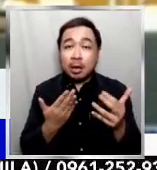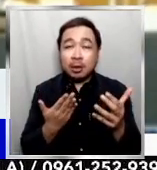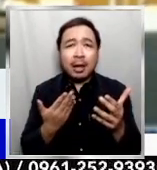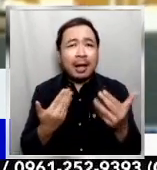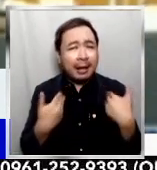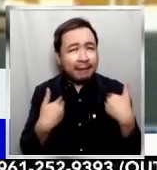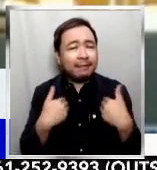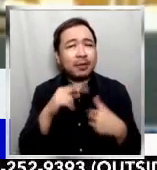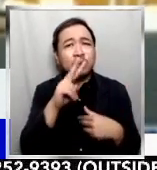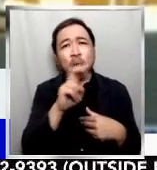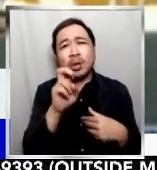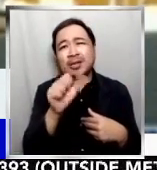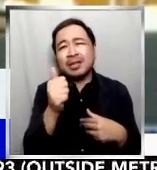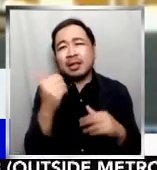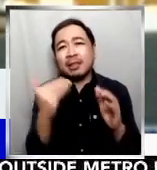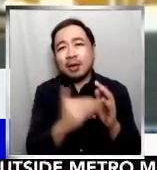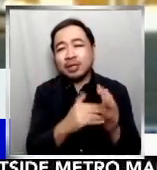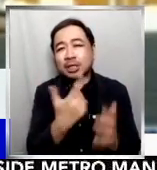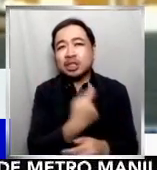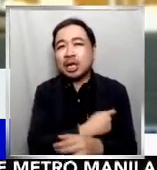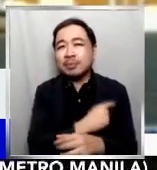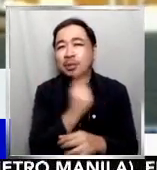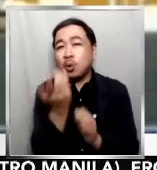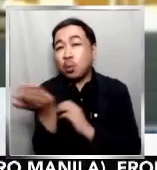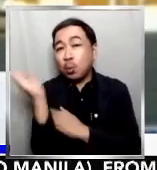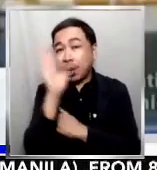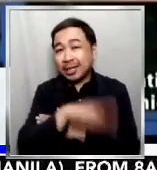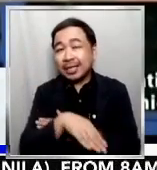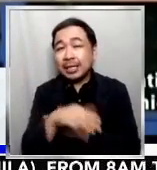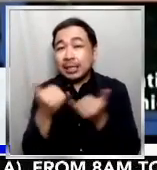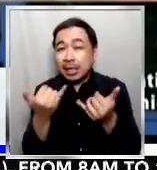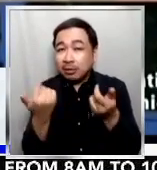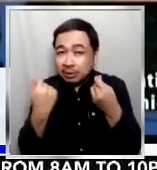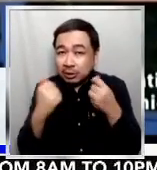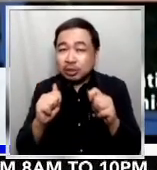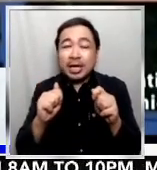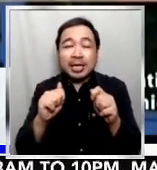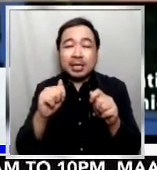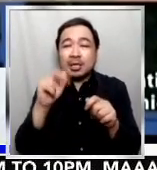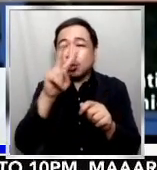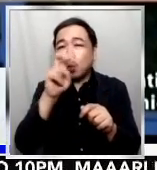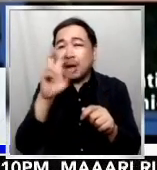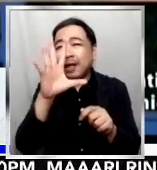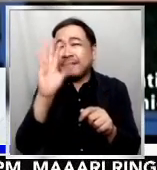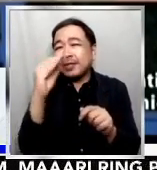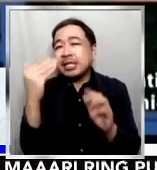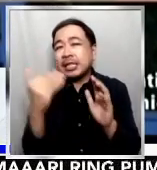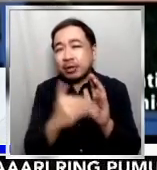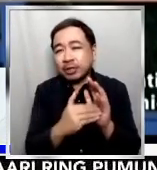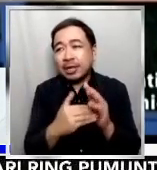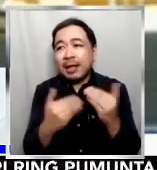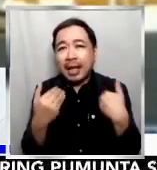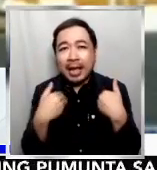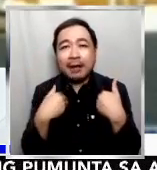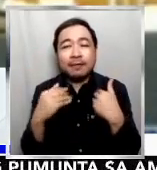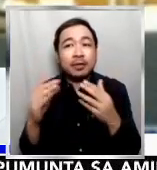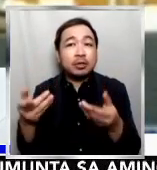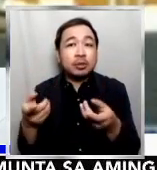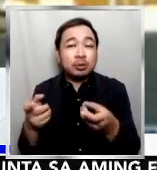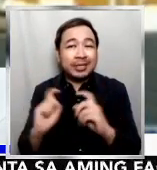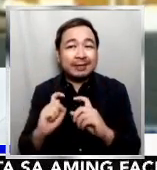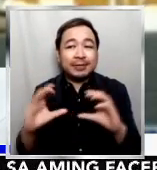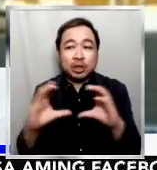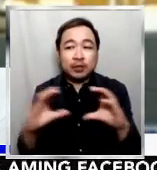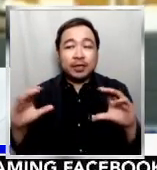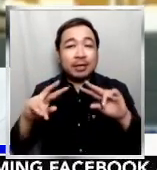day. So pinipilit po natin ngayon na maabot ang 250. Meron pong naging delay dun sa certificate of analysis ng Sinovac. Pero yun